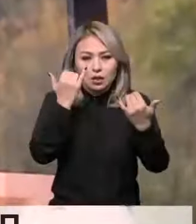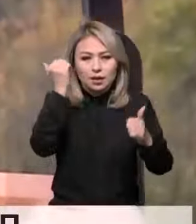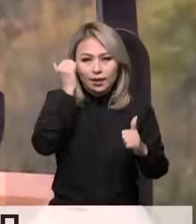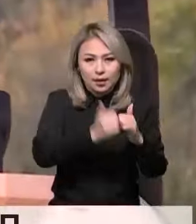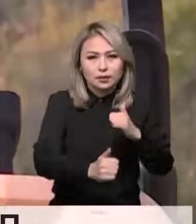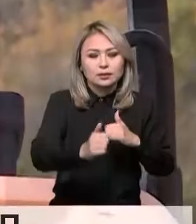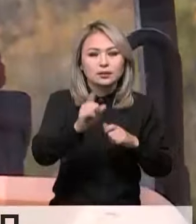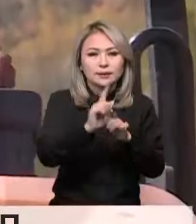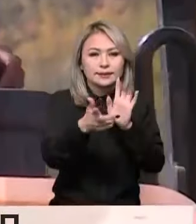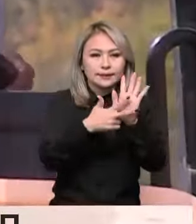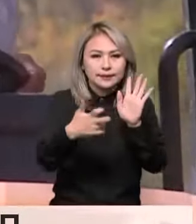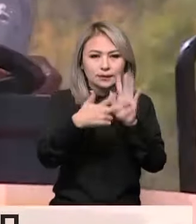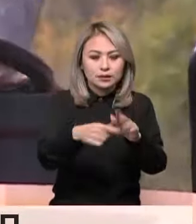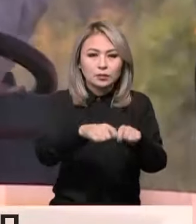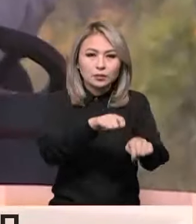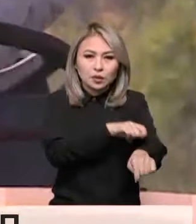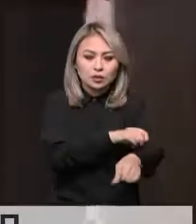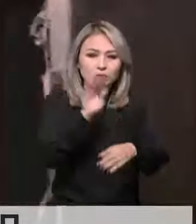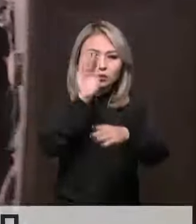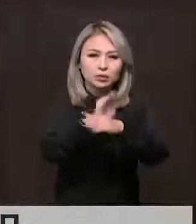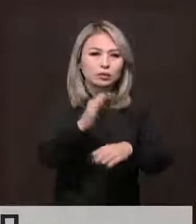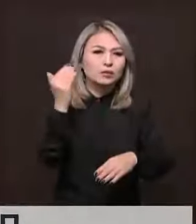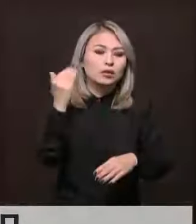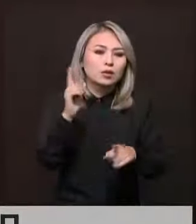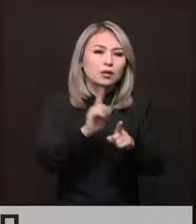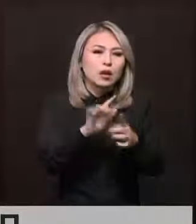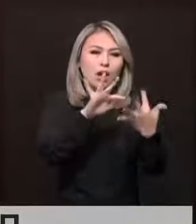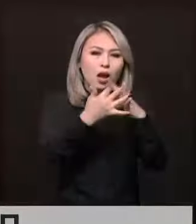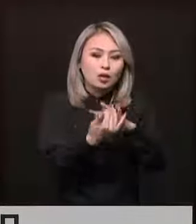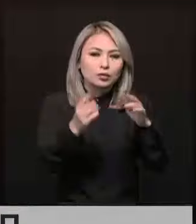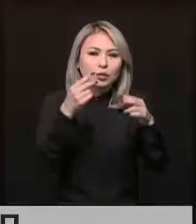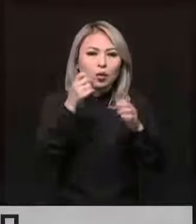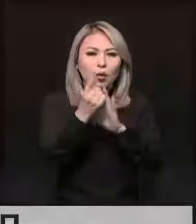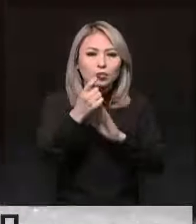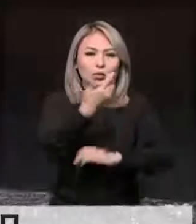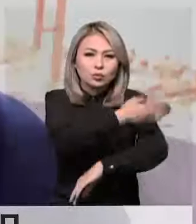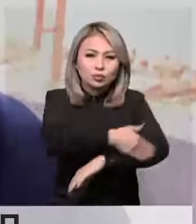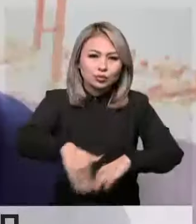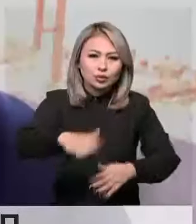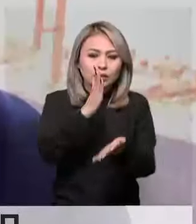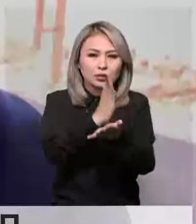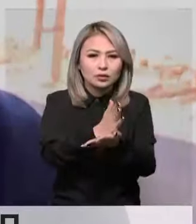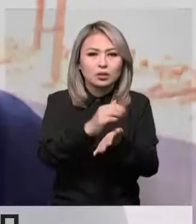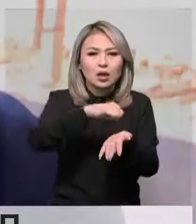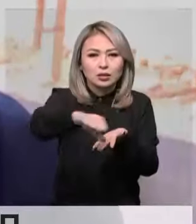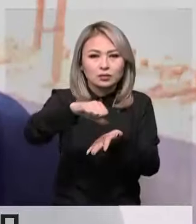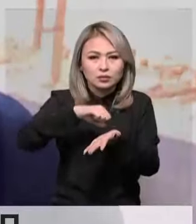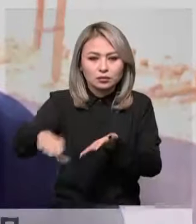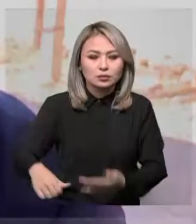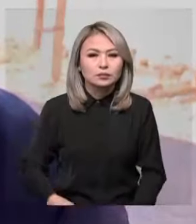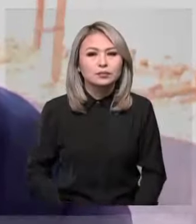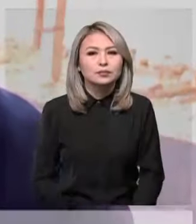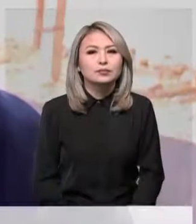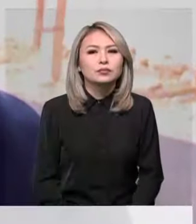әрқайсының ұзындығы 800 метрден асады. Бұдан кейін Құшшата мен Баялдыр ауылдарындағы 11 көшеге асфальт төселеді. Қарнақ ауылы, Баялдыр